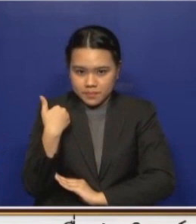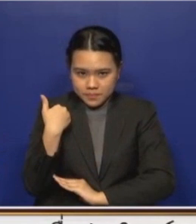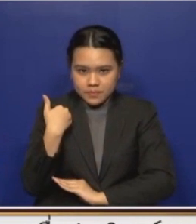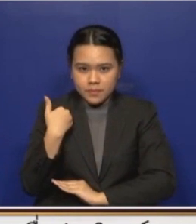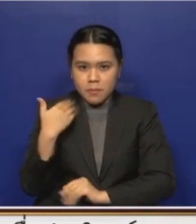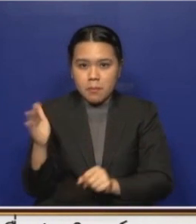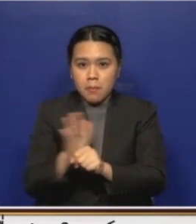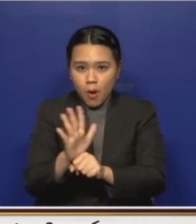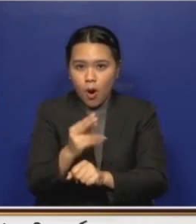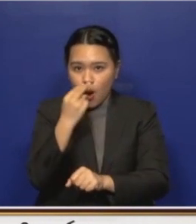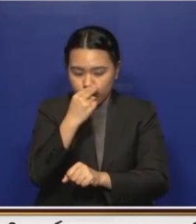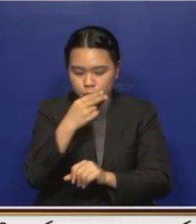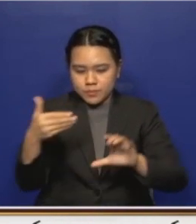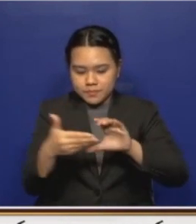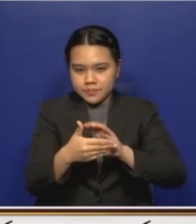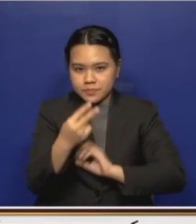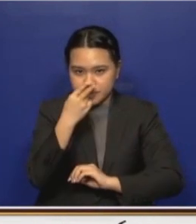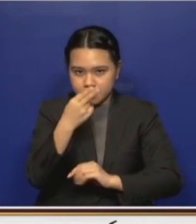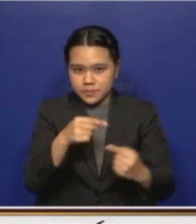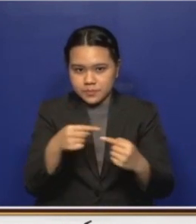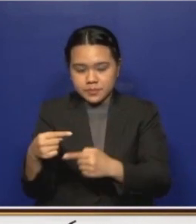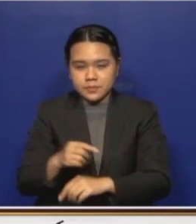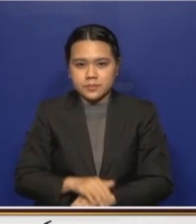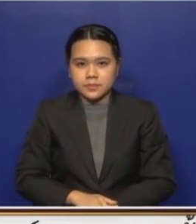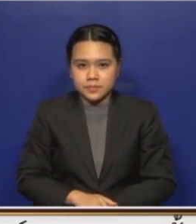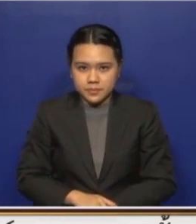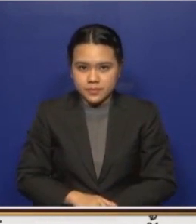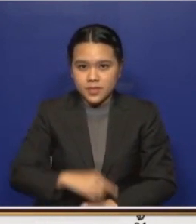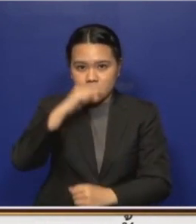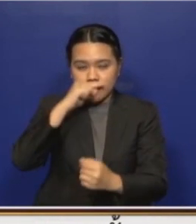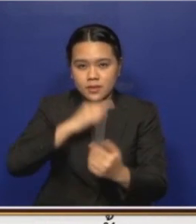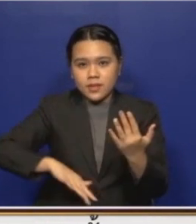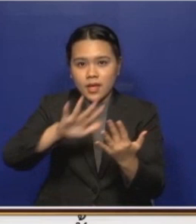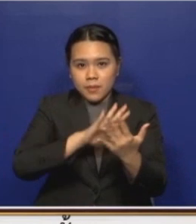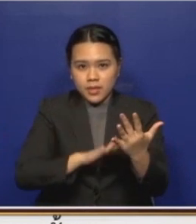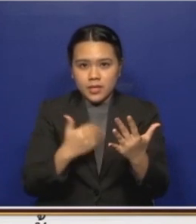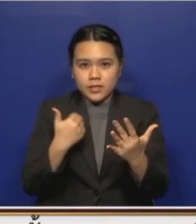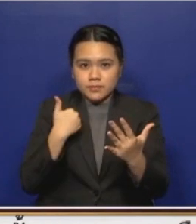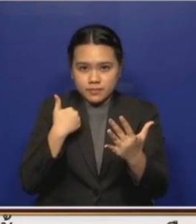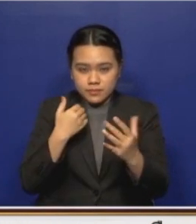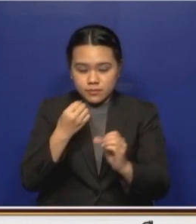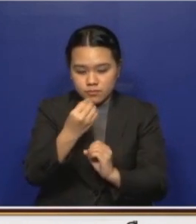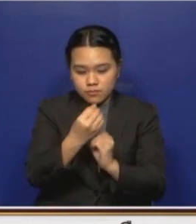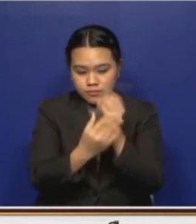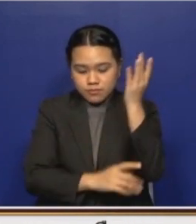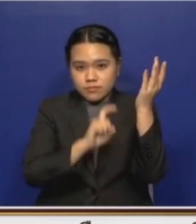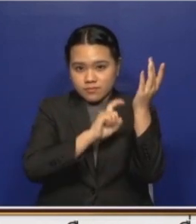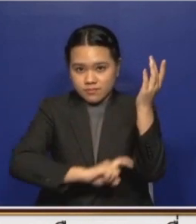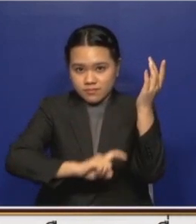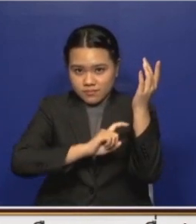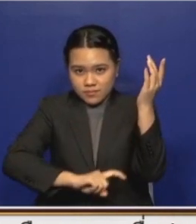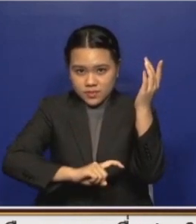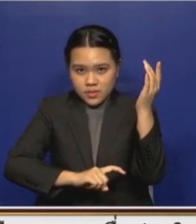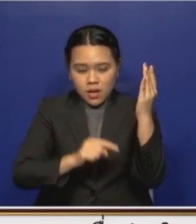ประเทศไทยปลูกยางพาราทั้งประเทศเราเป็น Detroit of Asia ฮะเป็นประเทศที่รุ่ง